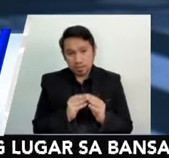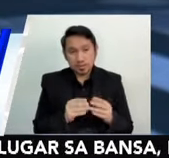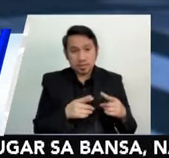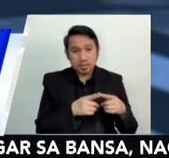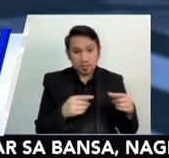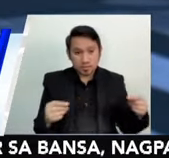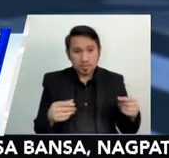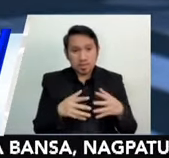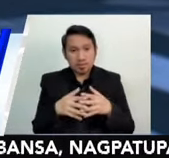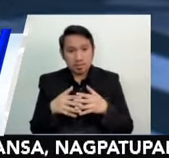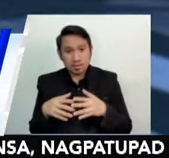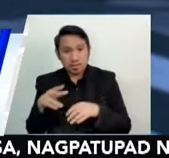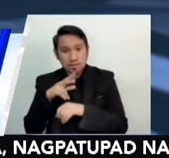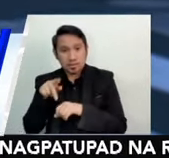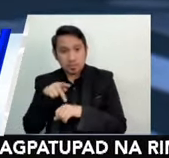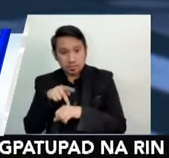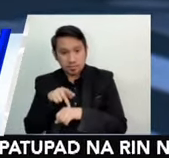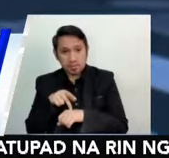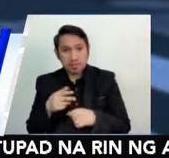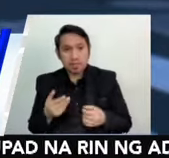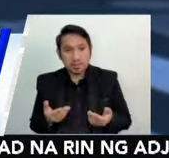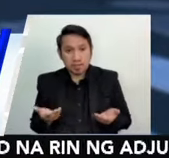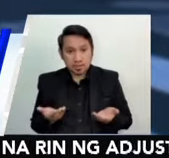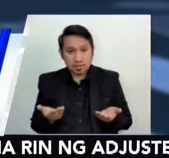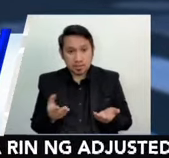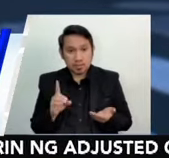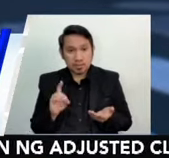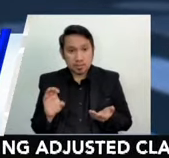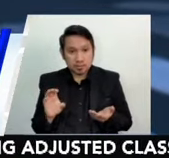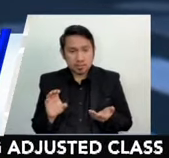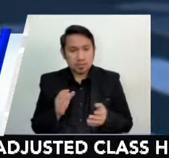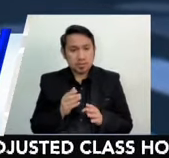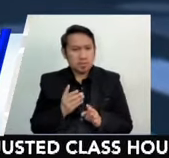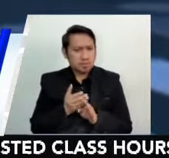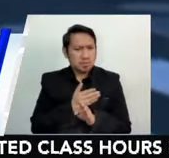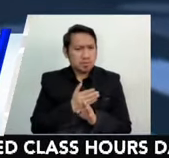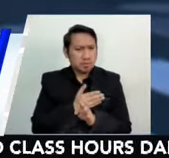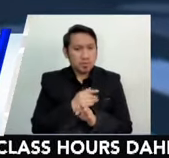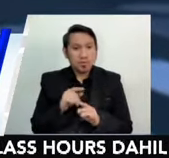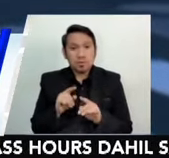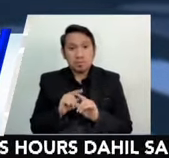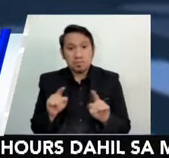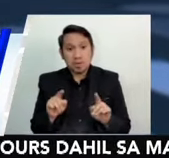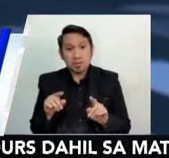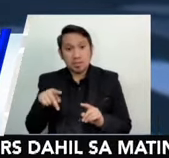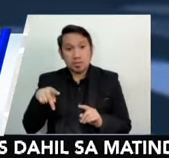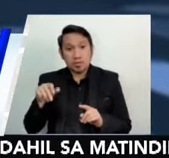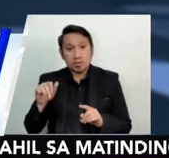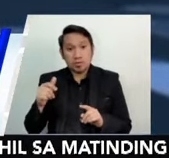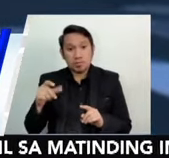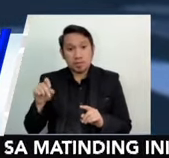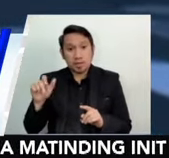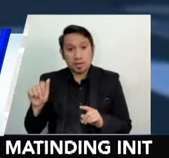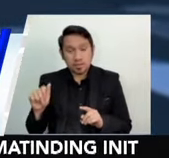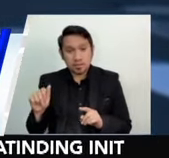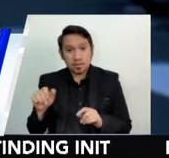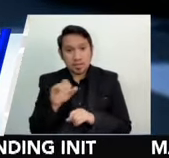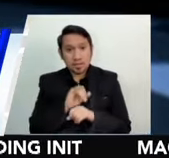sa Washington DC ay nababahala ang mga tagapag-asa island sa paglapit sa kanila ng mga barko ng